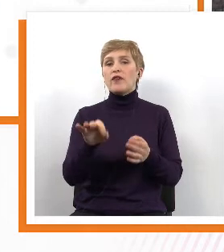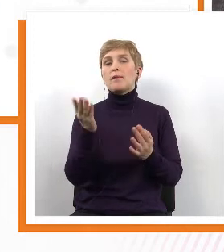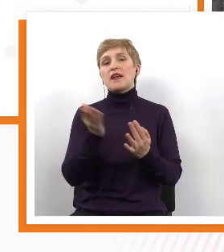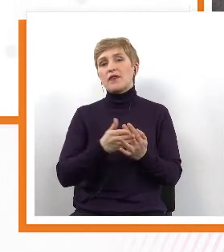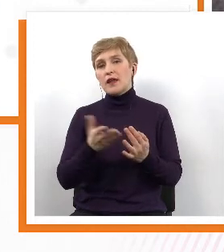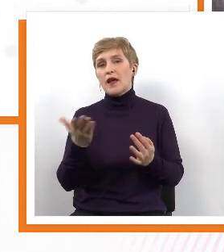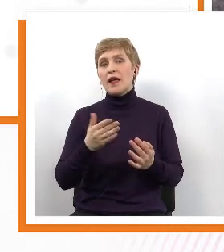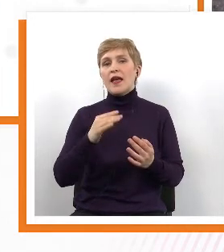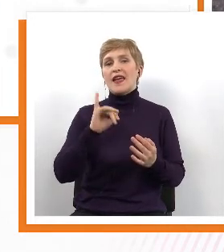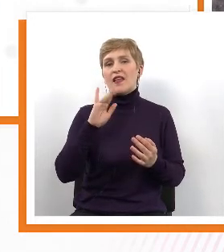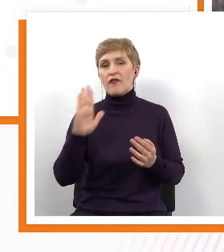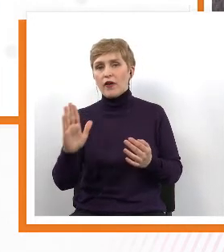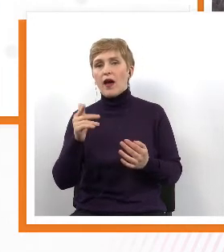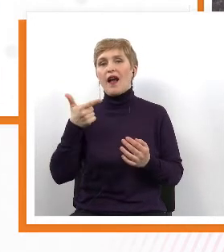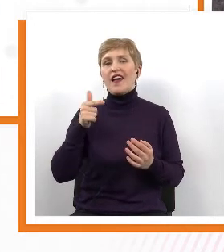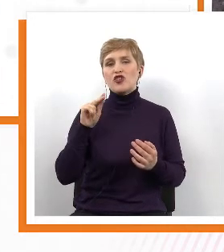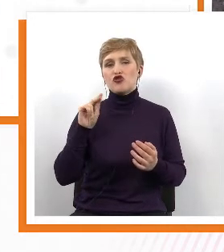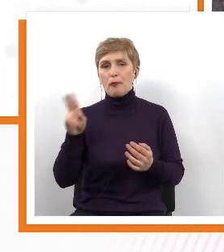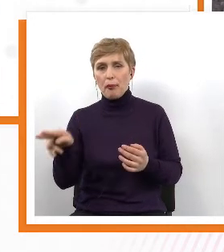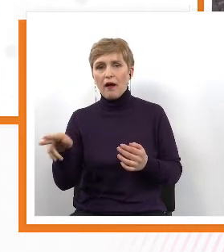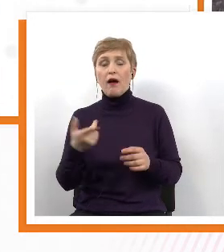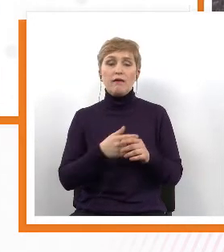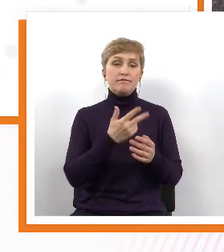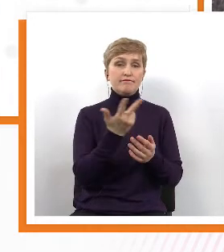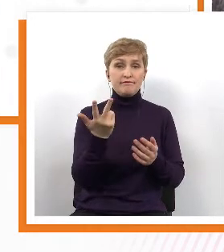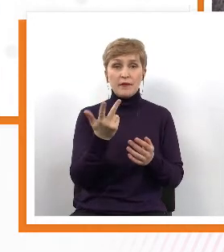ЕНВ и ГЧП, это сегодня те